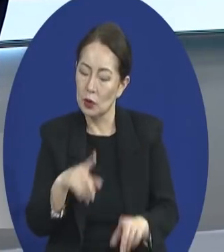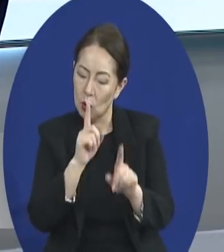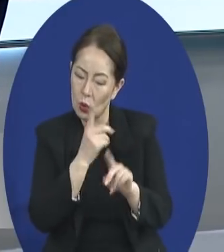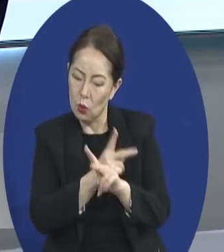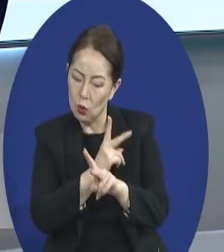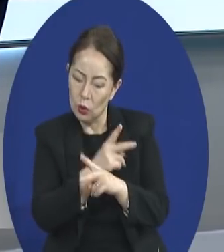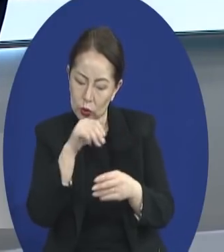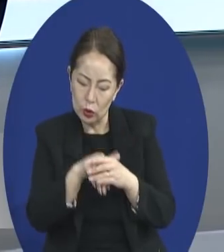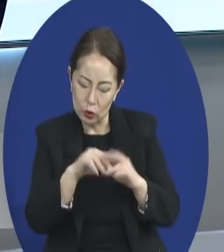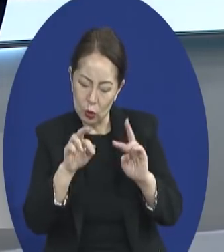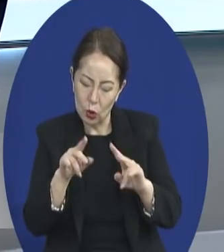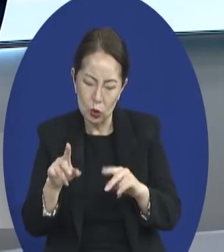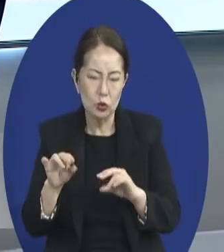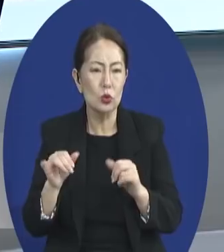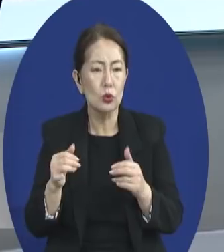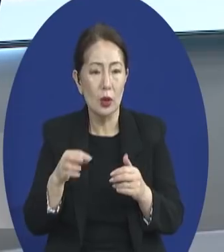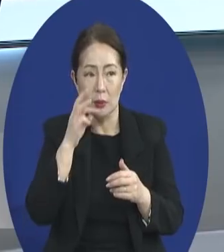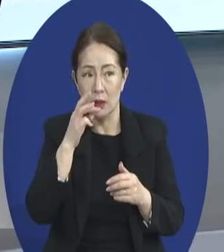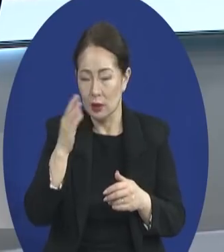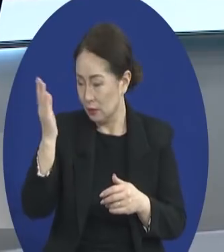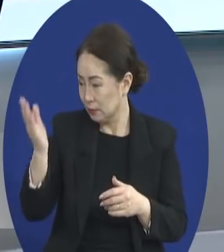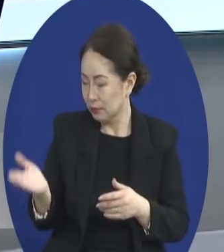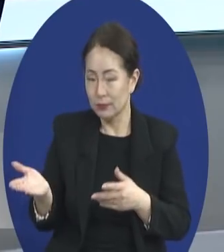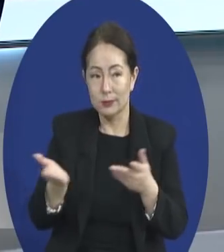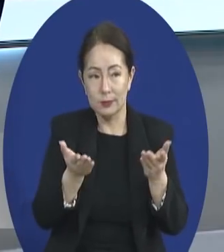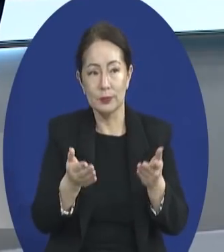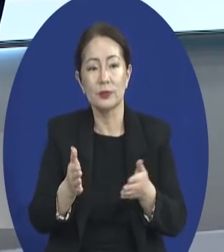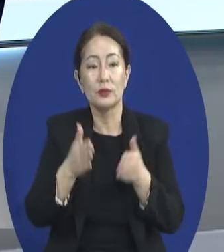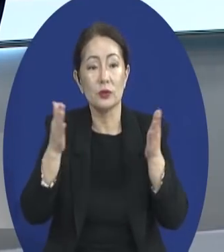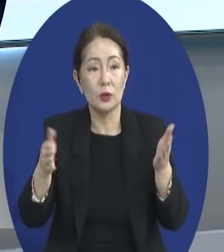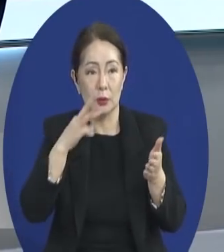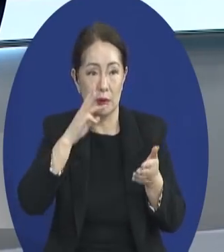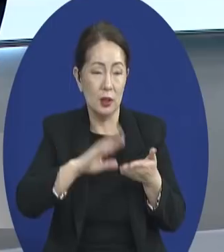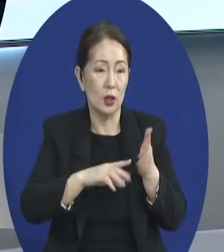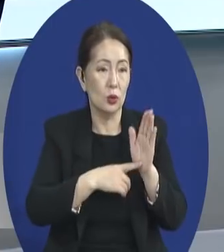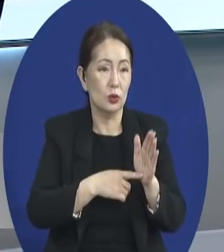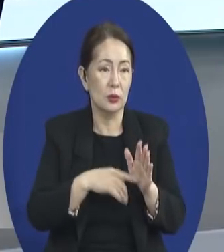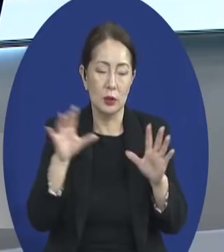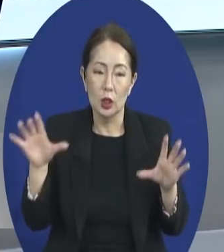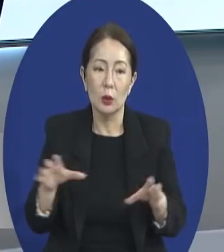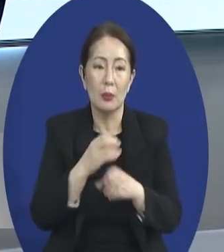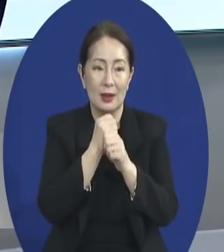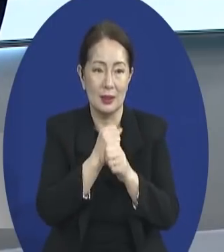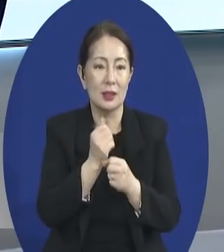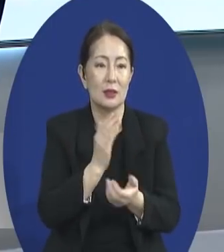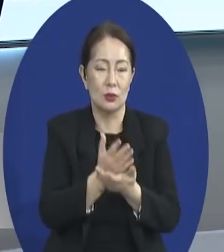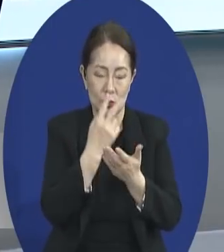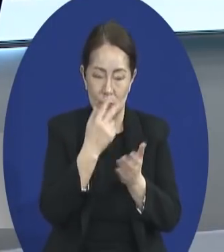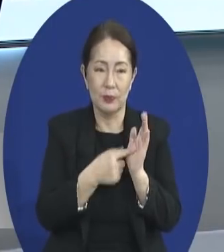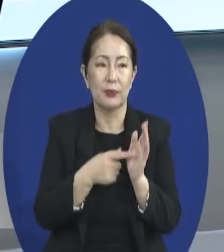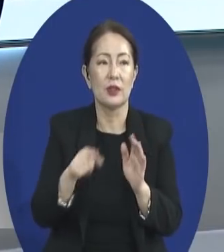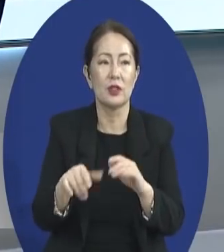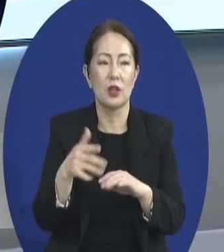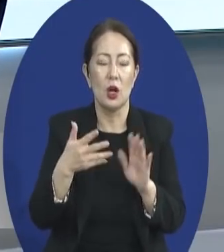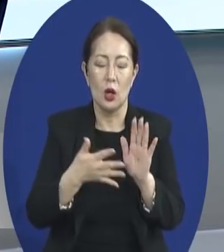гол гол өөрчлөлт орсон бэ гэдэг мэдээллийг бид та бүхэнд дараах байдлаар дэлгэрэнгүй үзүүлэх гэж байна. Гэхдээ бид багцалсан байгаа. Өөрөөр хэлэх юм бол төсвийн